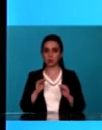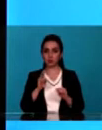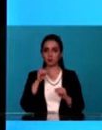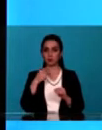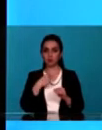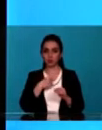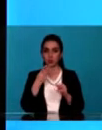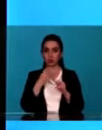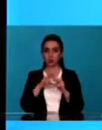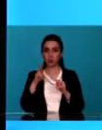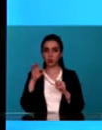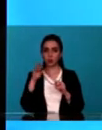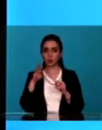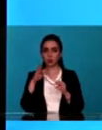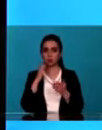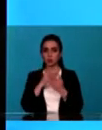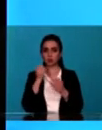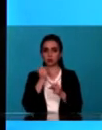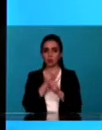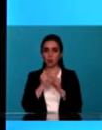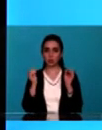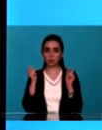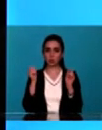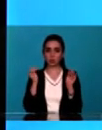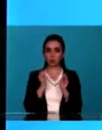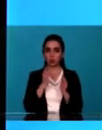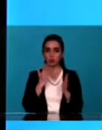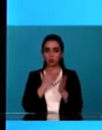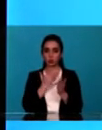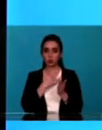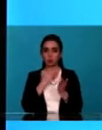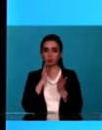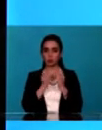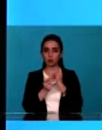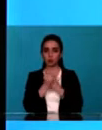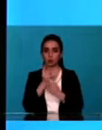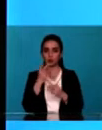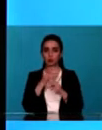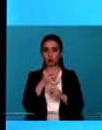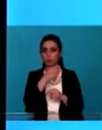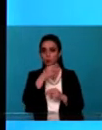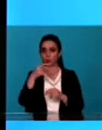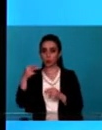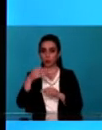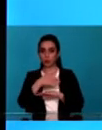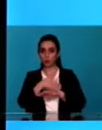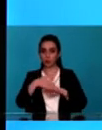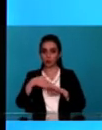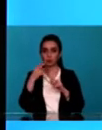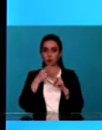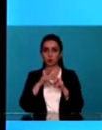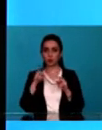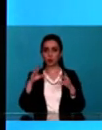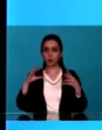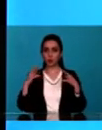наш компонент сделаем чуть-чуть меньше, у нас появляется вот такая вот полоска, линейка прокрутки. Таким